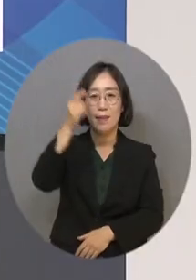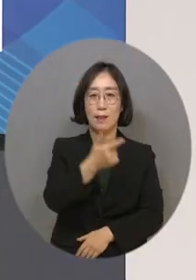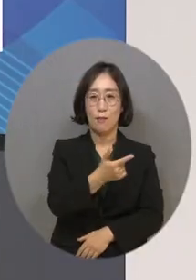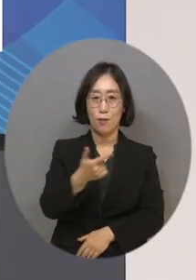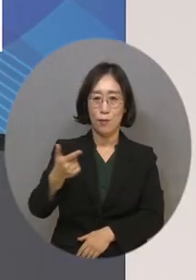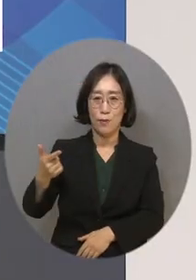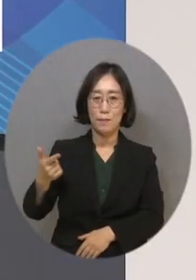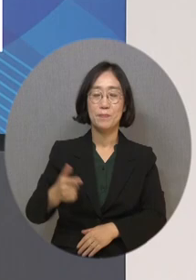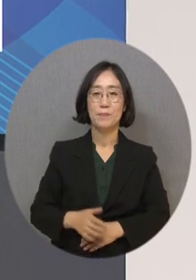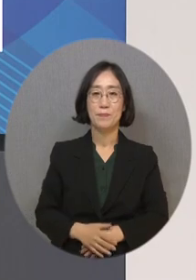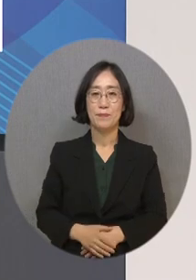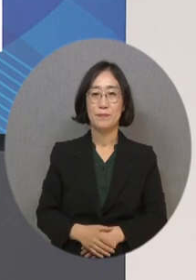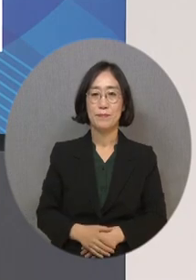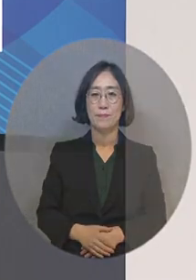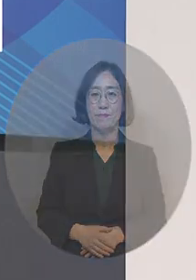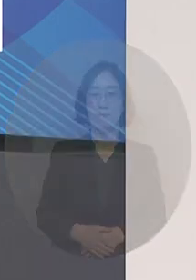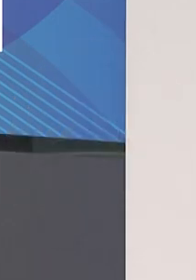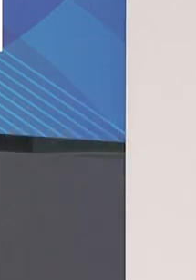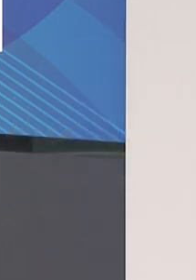복시 뉴스 황제입니다